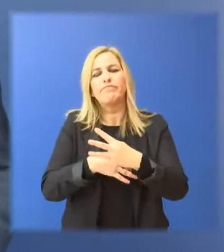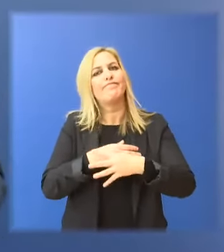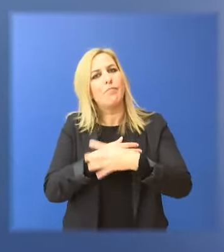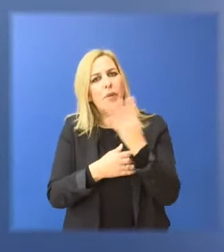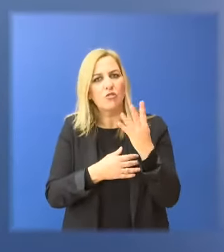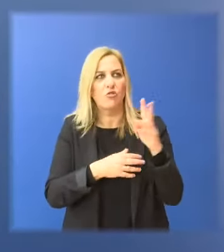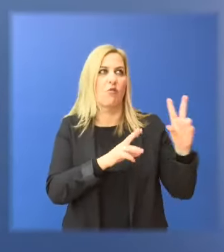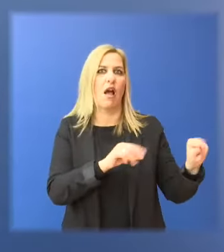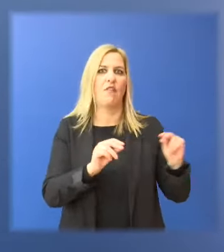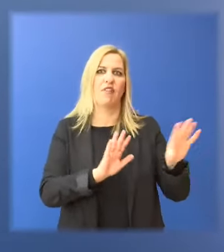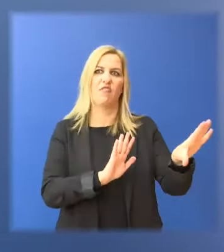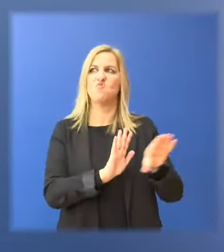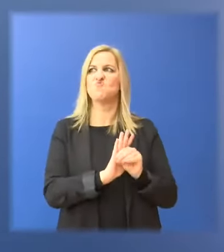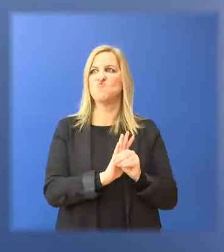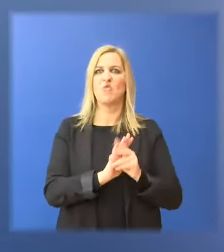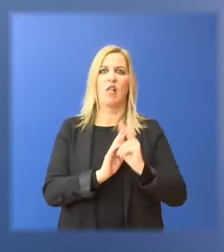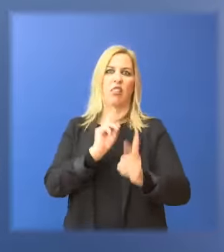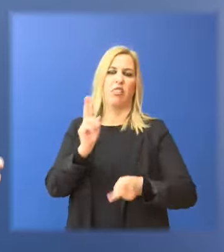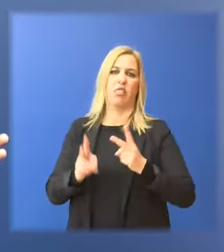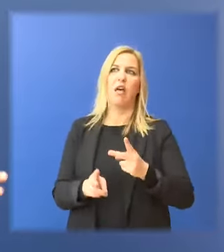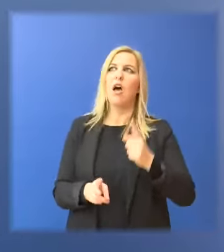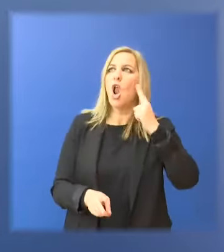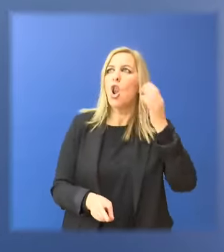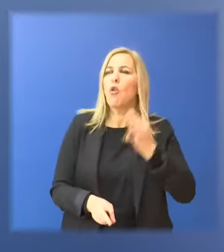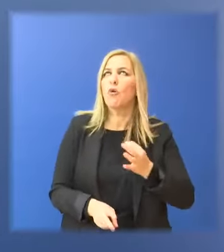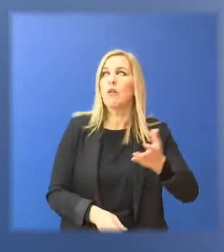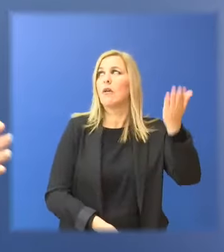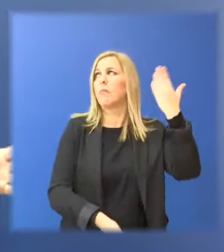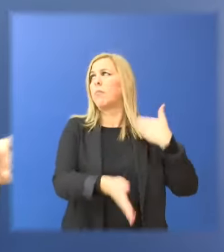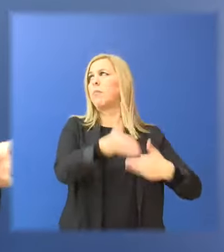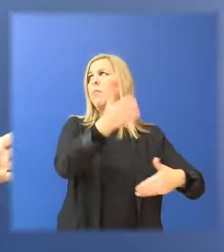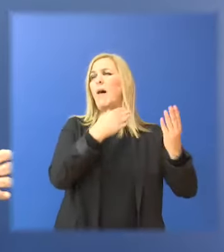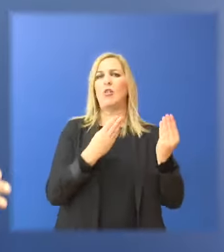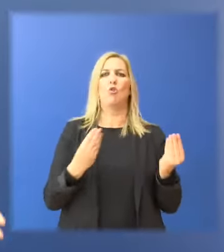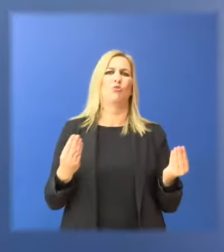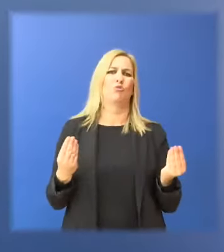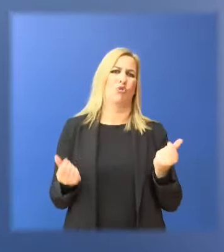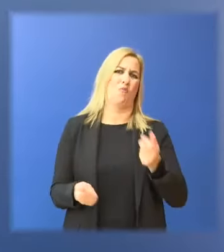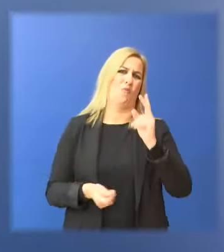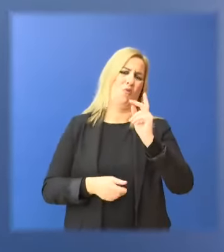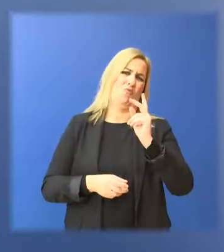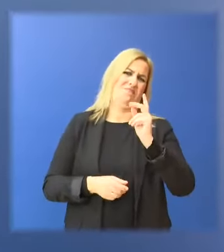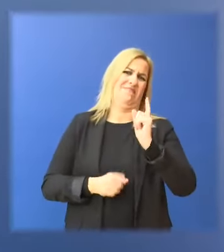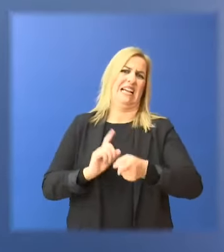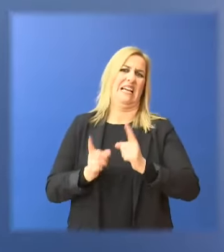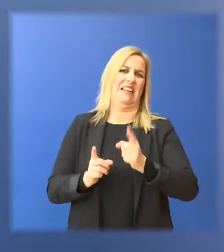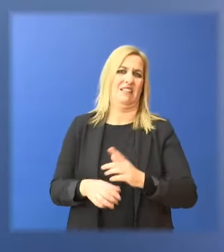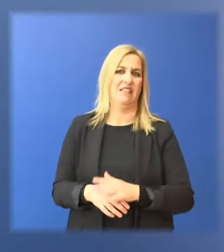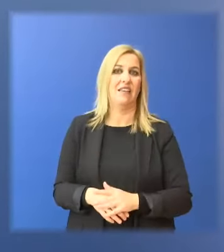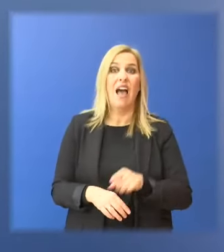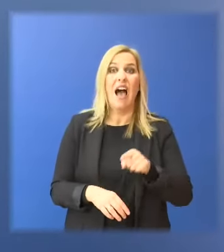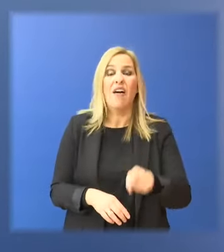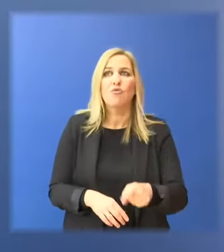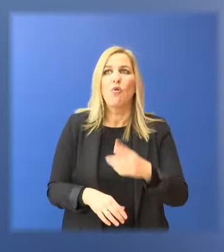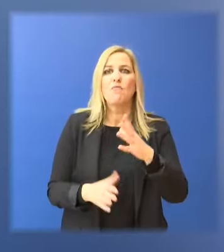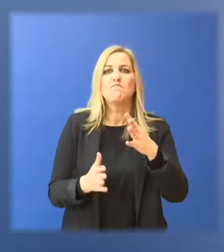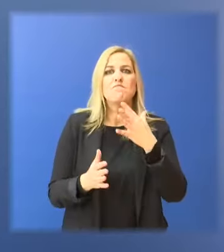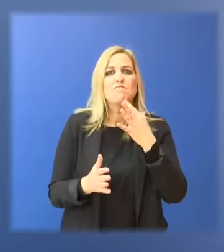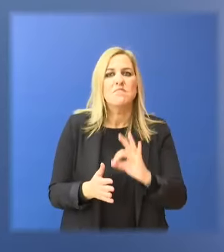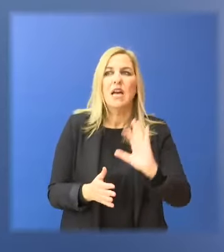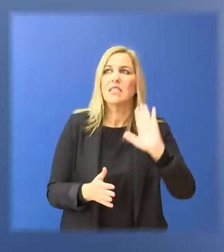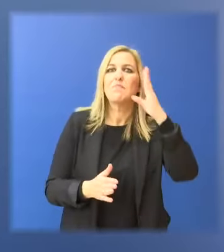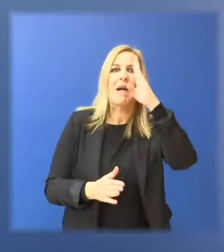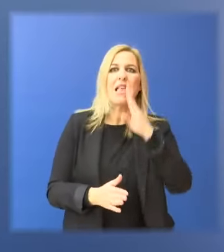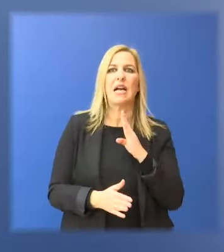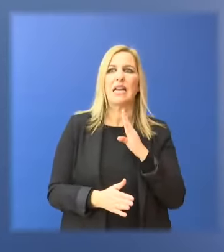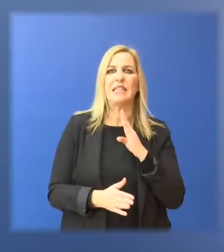που είναι μια λογική πολύ προηγούμενων ετών και κυρίως των προηγούμενων ετών της κρίσης του όχι σε όλα,